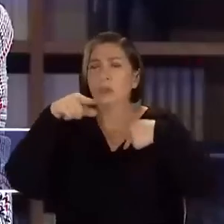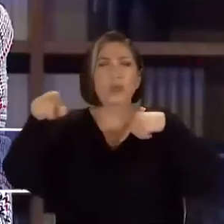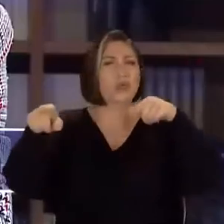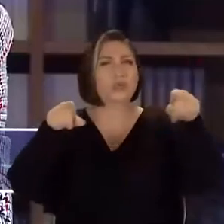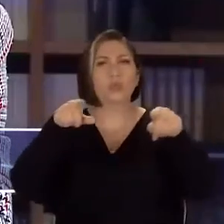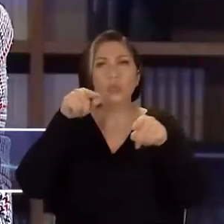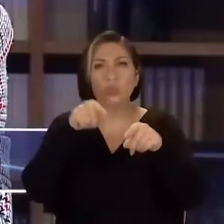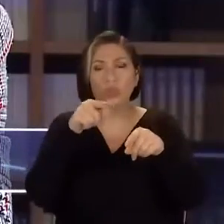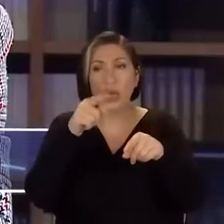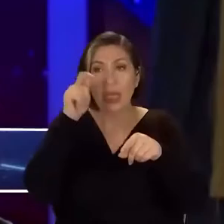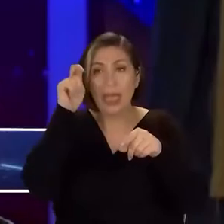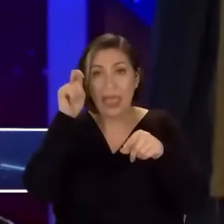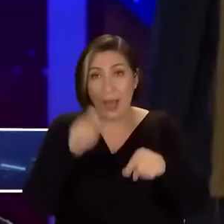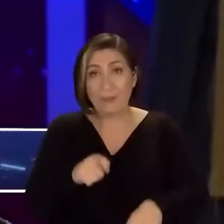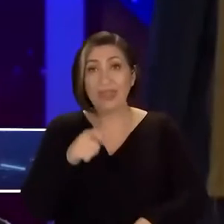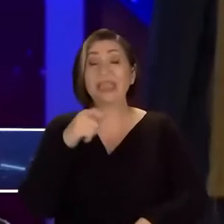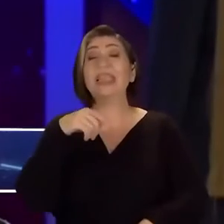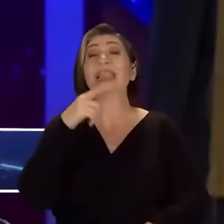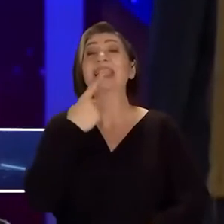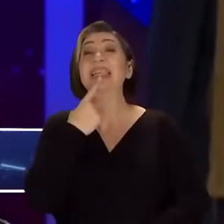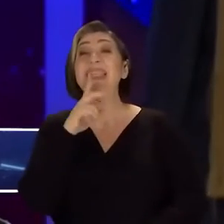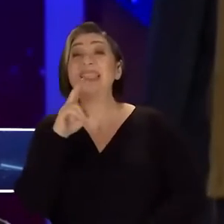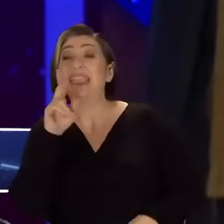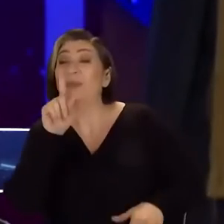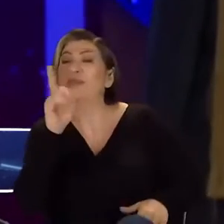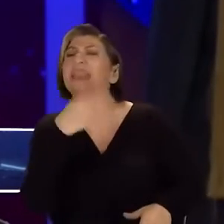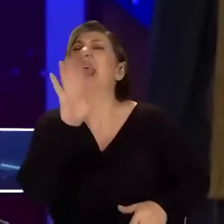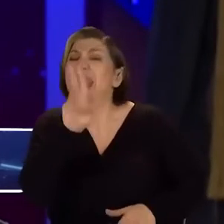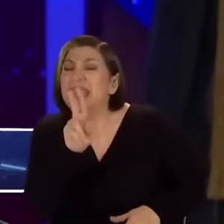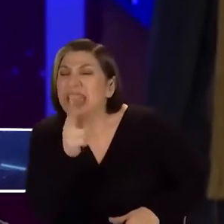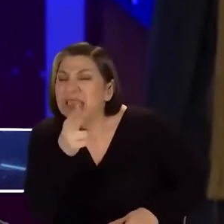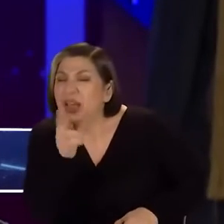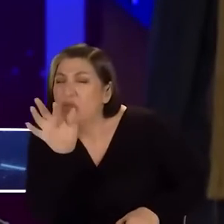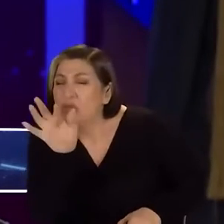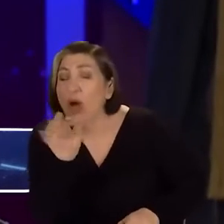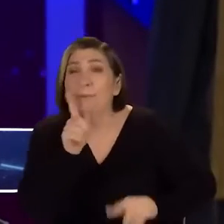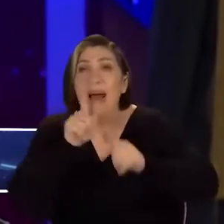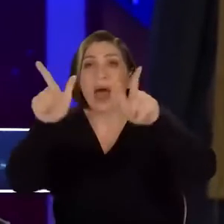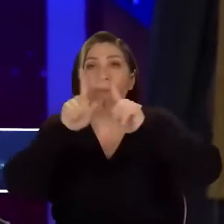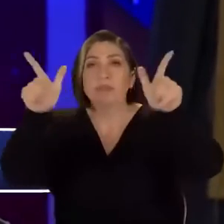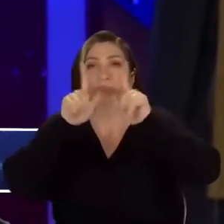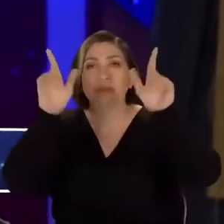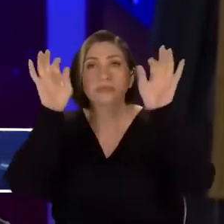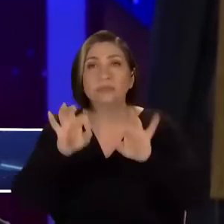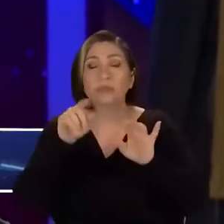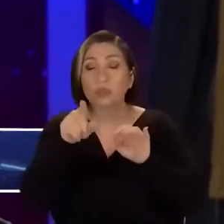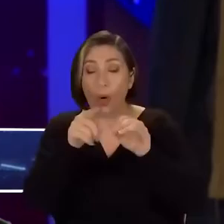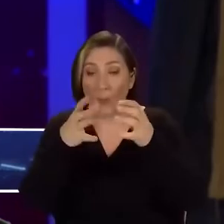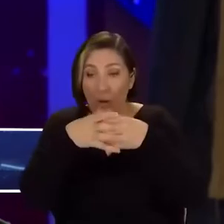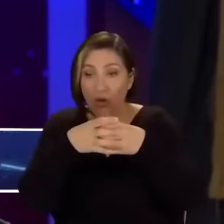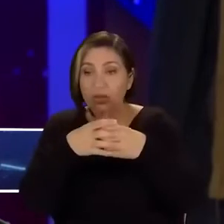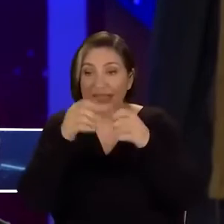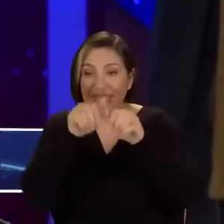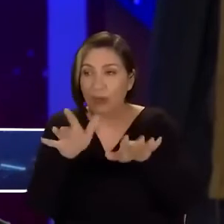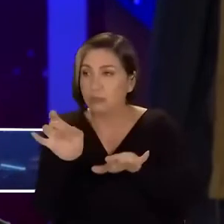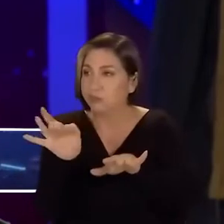uygulama üzerinde ürettiğim veriye dil değiştirmek dokunduğu zaman sistem alarm veriyor. Bu blok sistemden